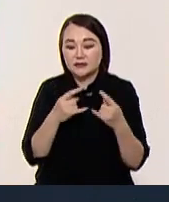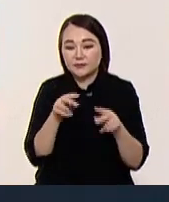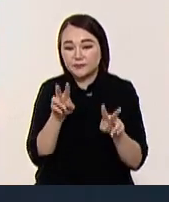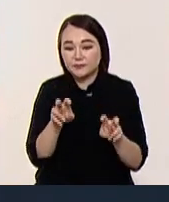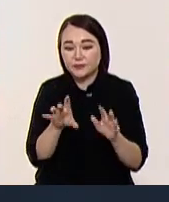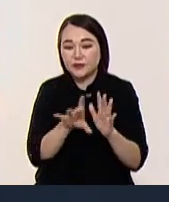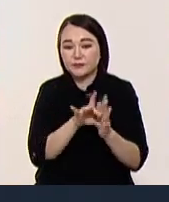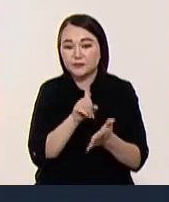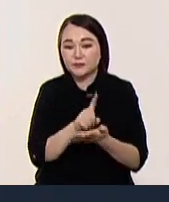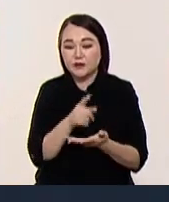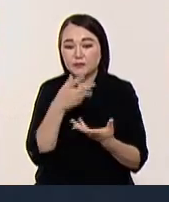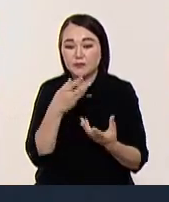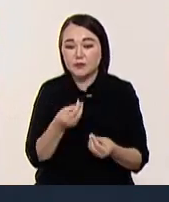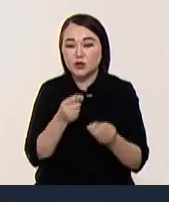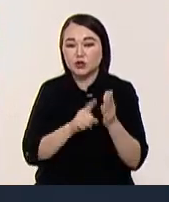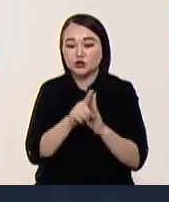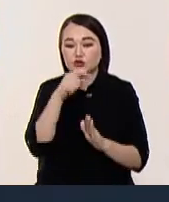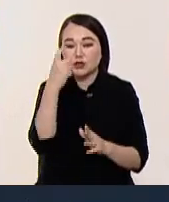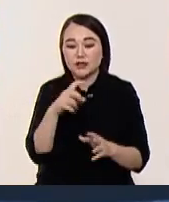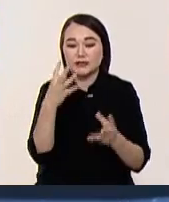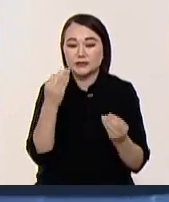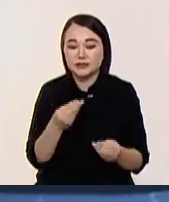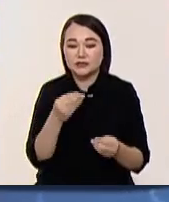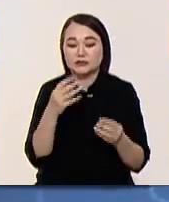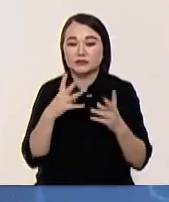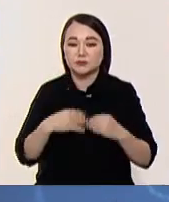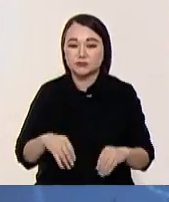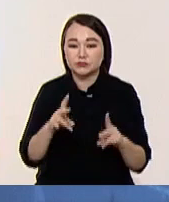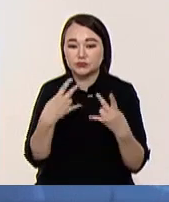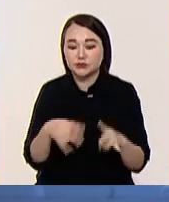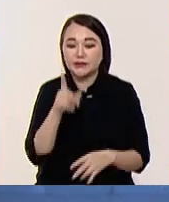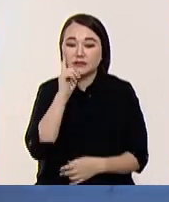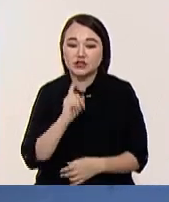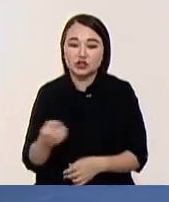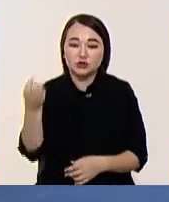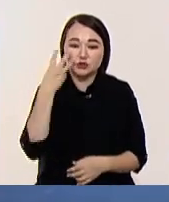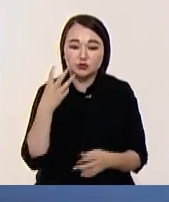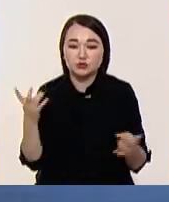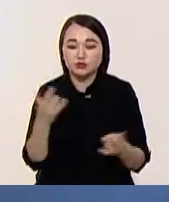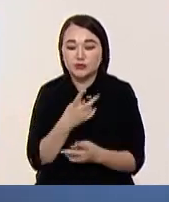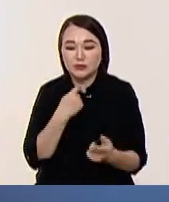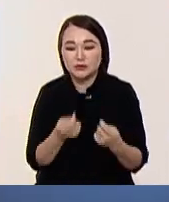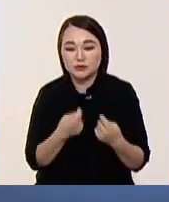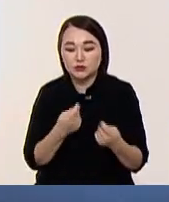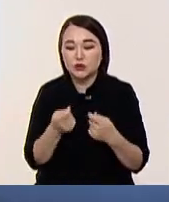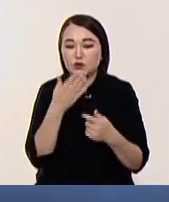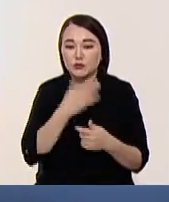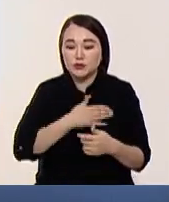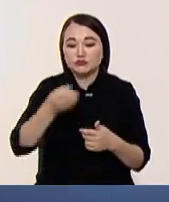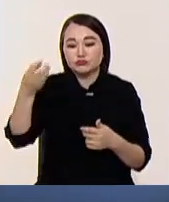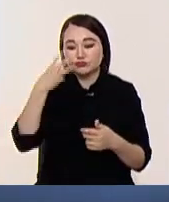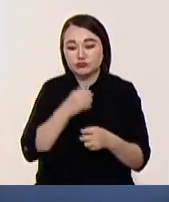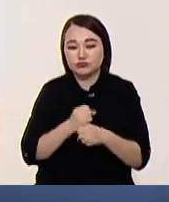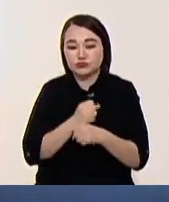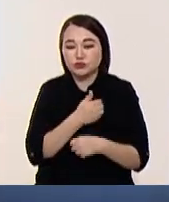С приходом жарких дней врачи советуют не расслабляться. Наслаждаясь солнцем, будьте предельно осторожными. Любители позагорать